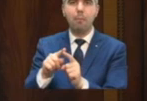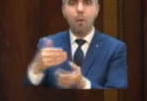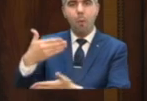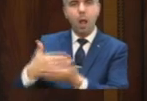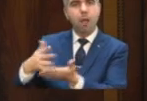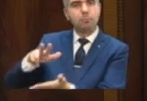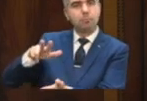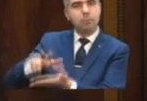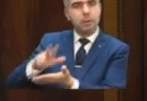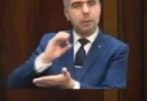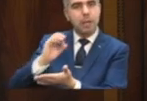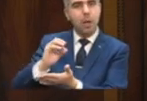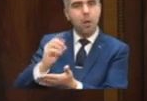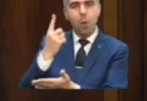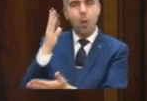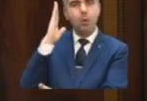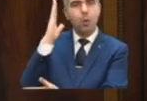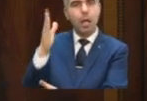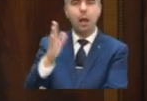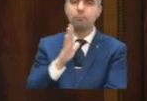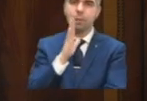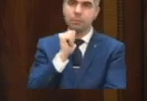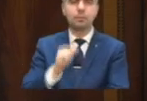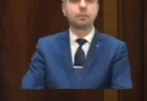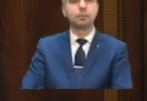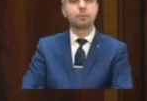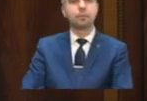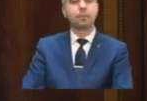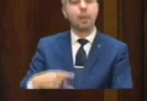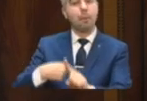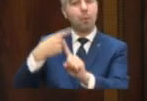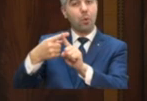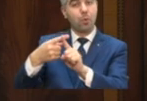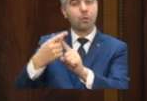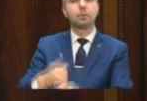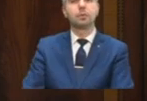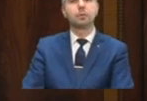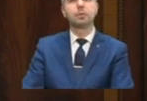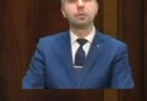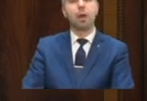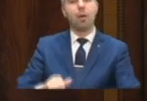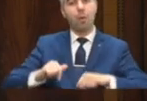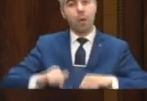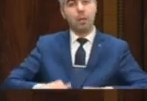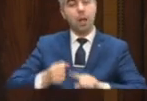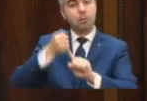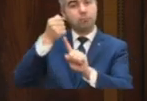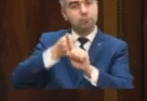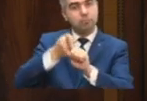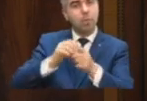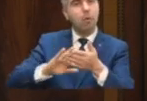اشتراط الهكسار الواحد بداخلها. إضافة أيها السيدات والسادة، تعمل الوزارة على وضع